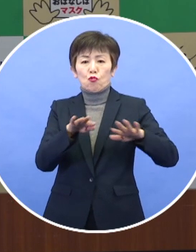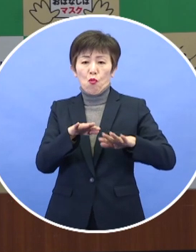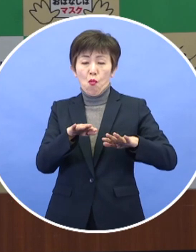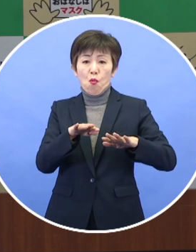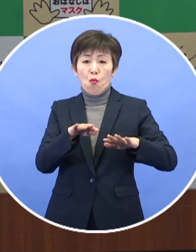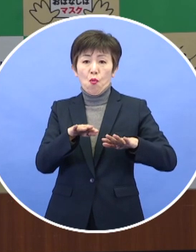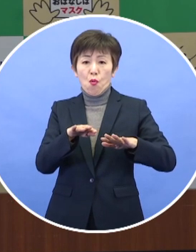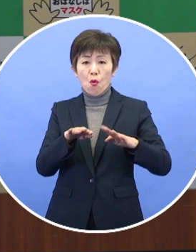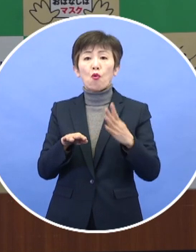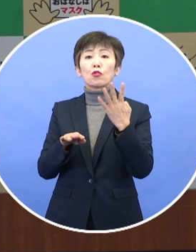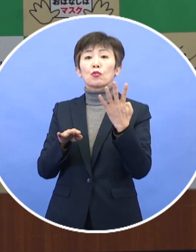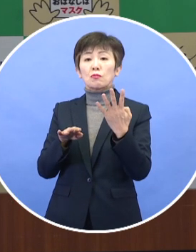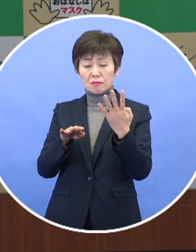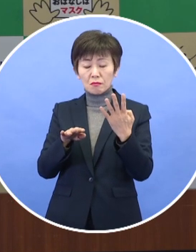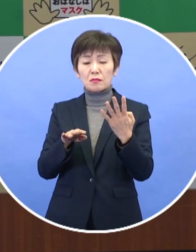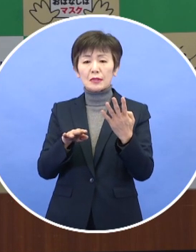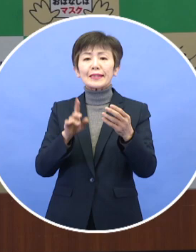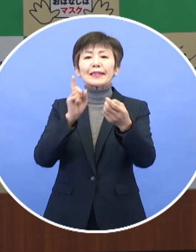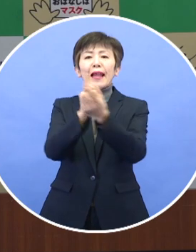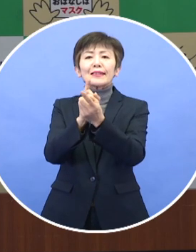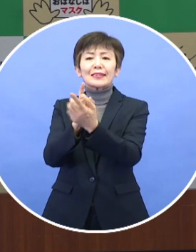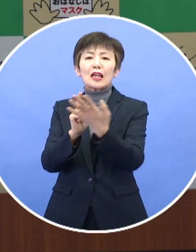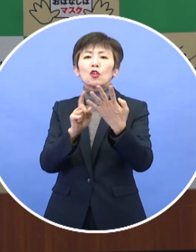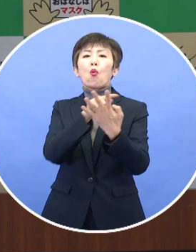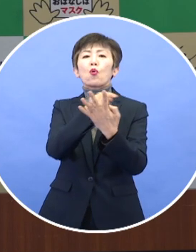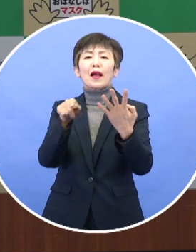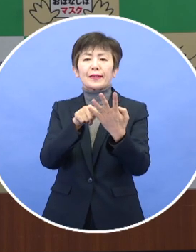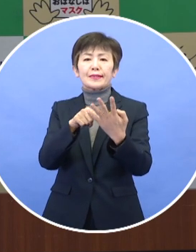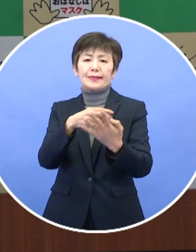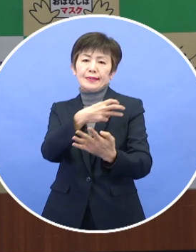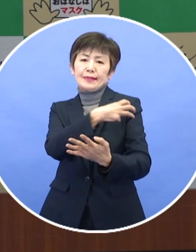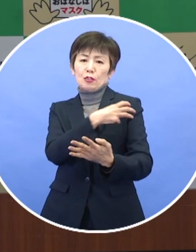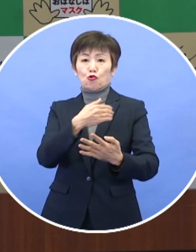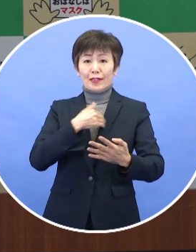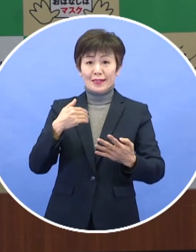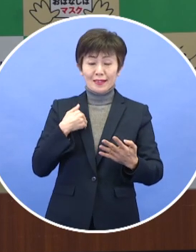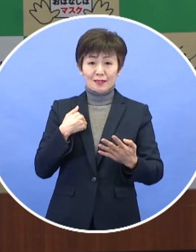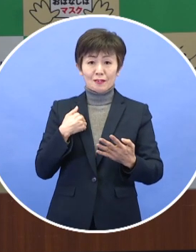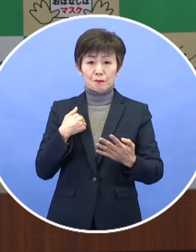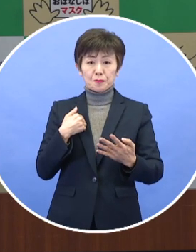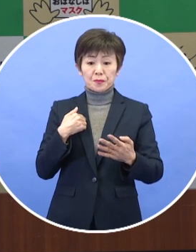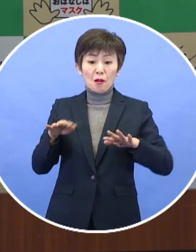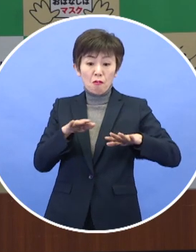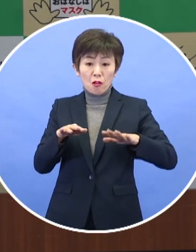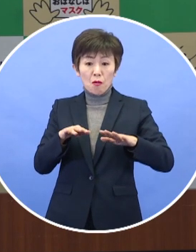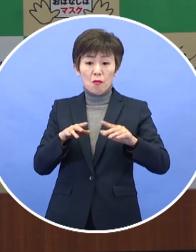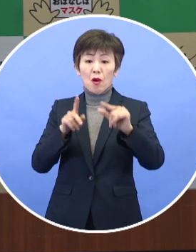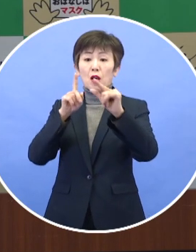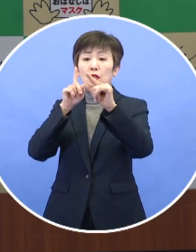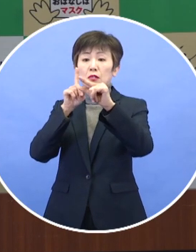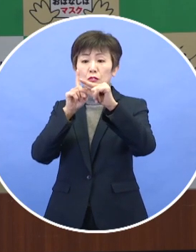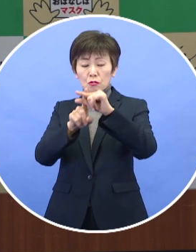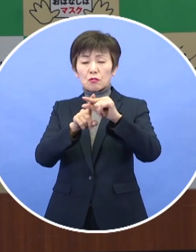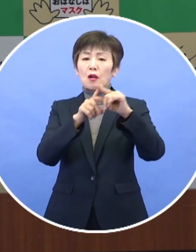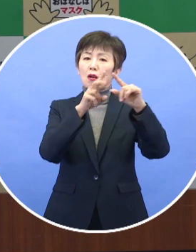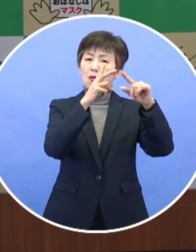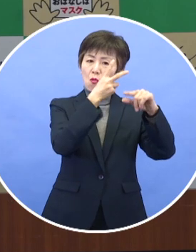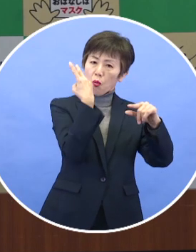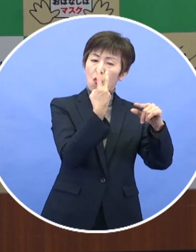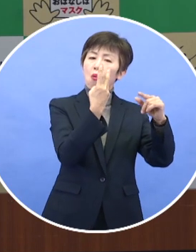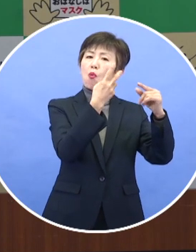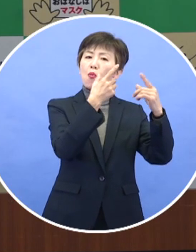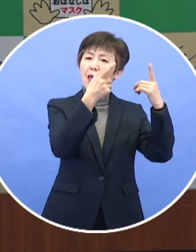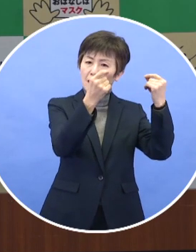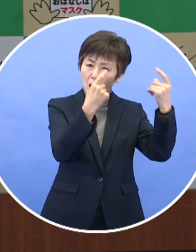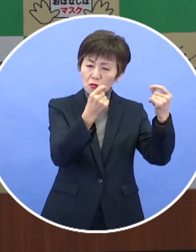回でございます。それから春休み中、お子さん方はですね、中学、高校、大学、こういう方々は春休みせ